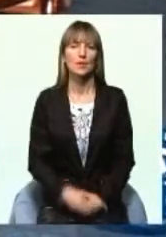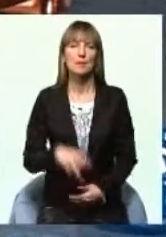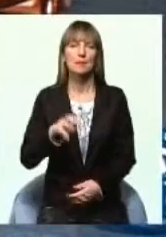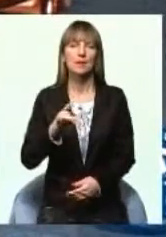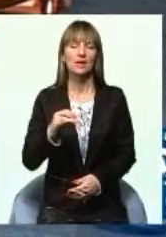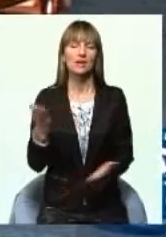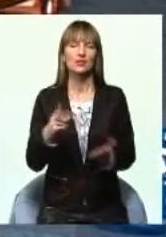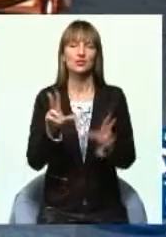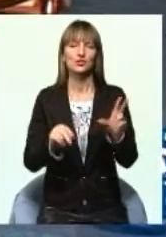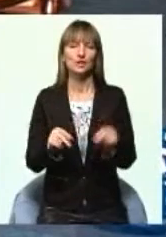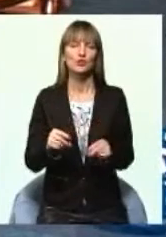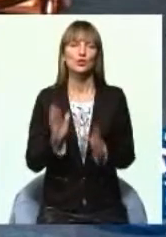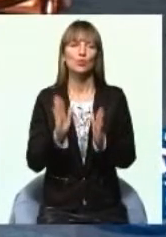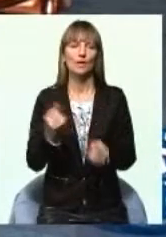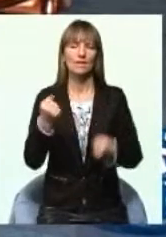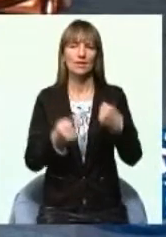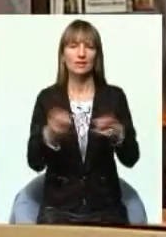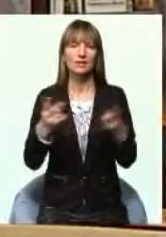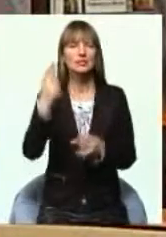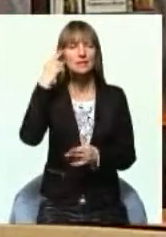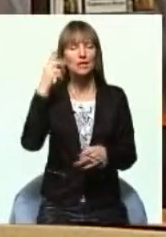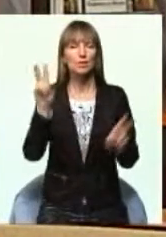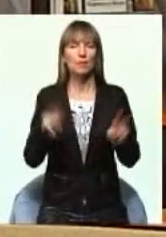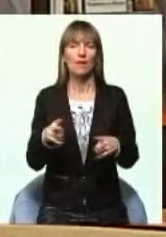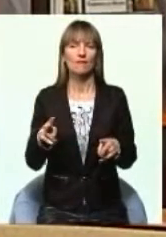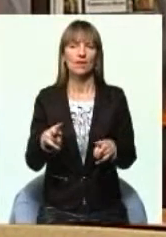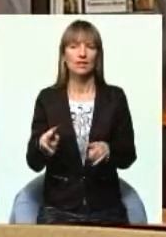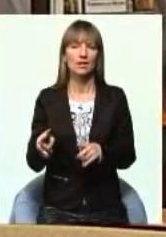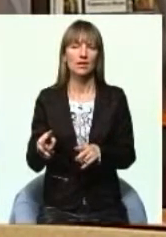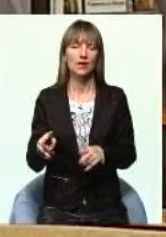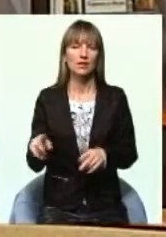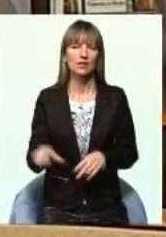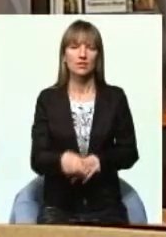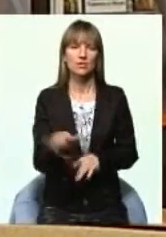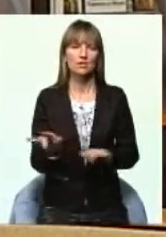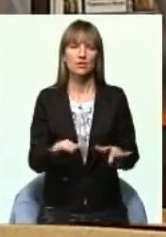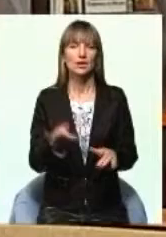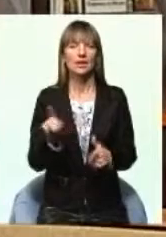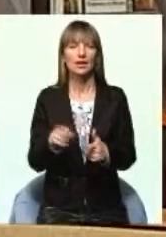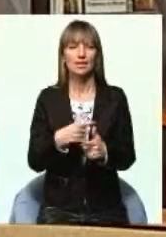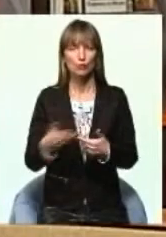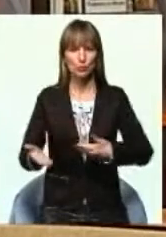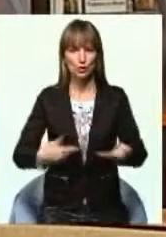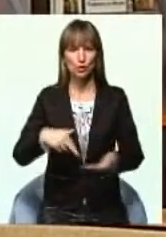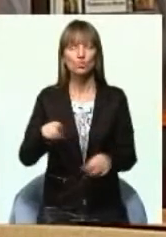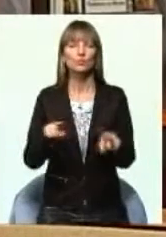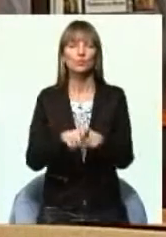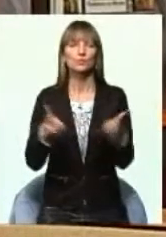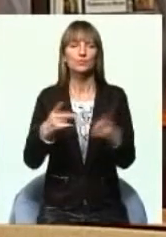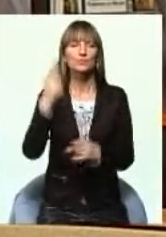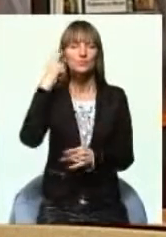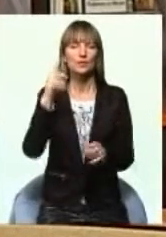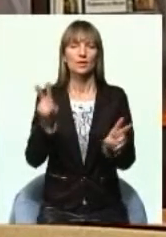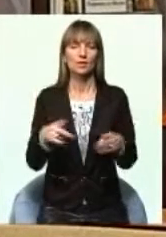Марійко, а як ти вважаєш, чи тільки водіям необхідно знати правила дорожнього руху, чи пішоходам теж це знати варто? Звичайно, пішоходам теж варто